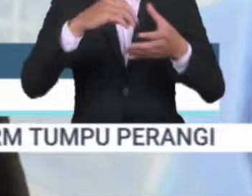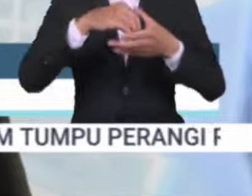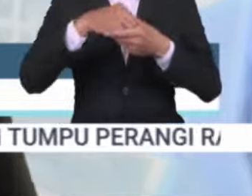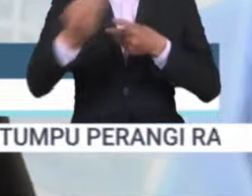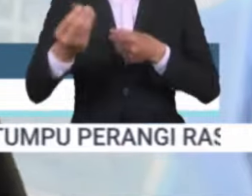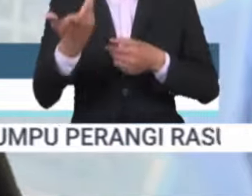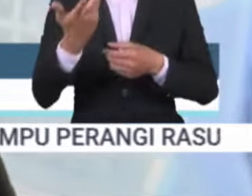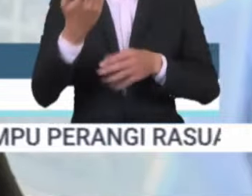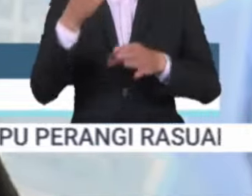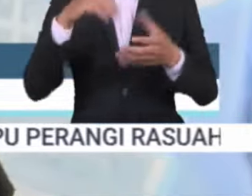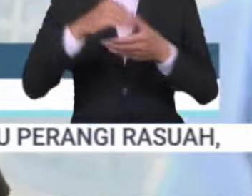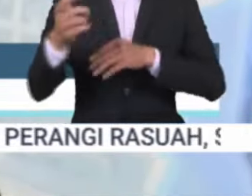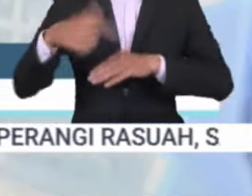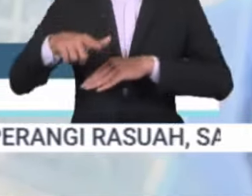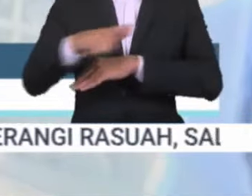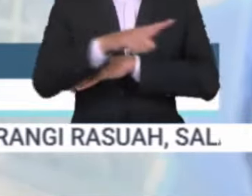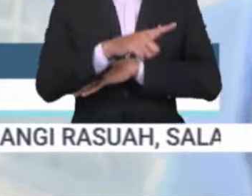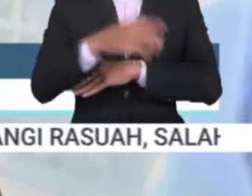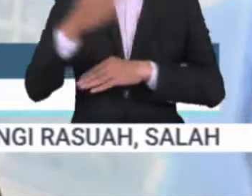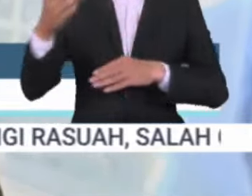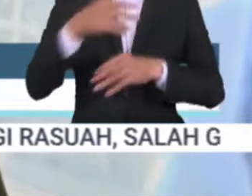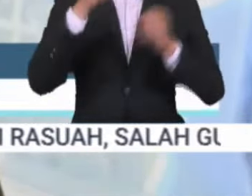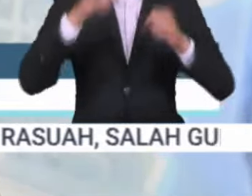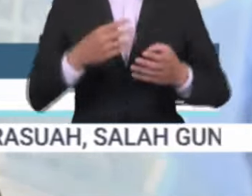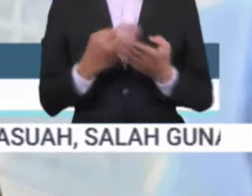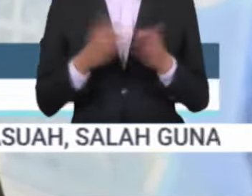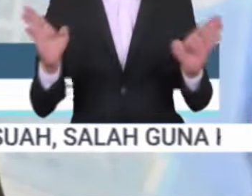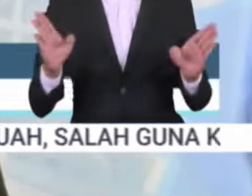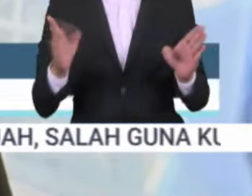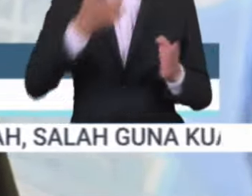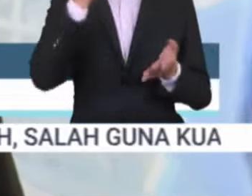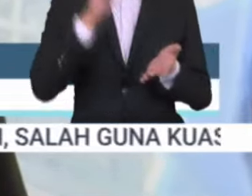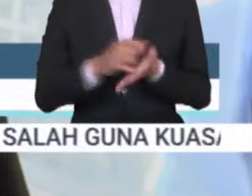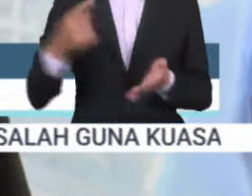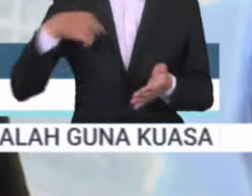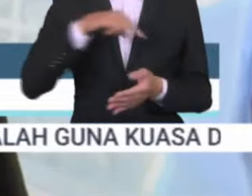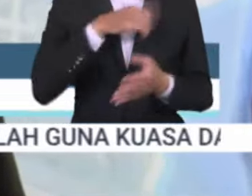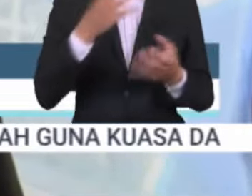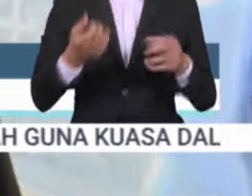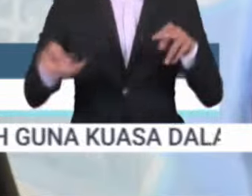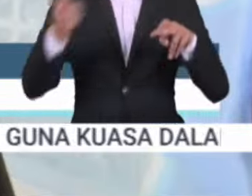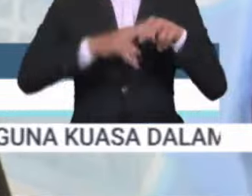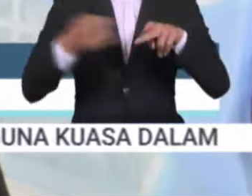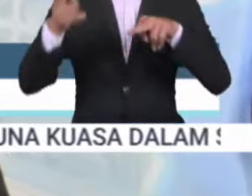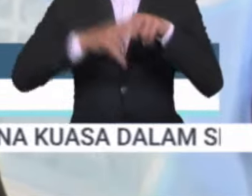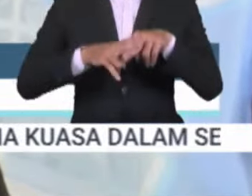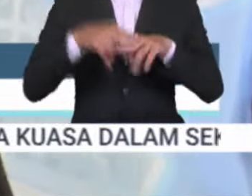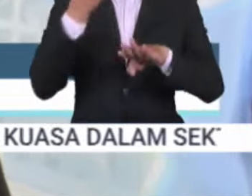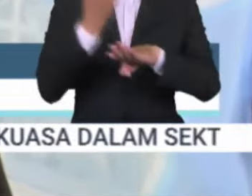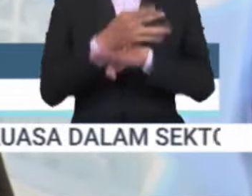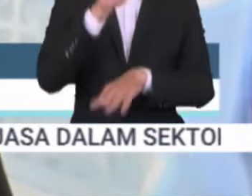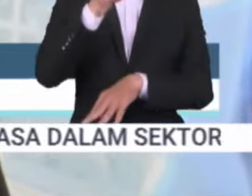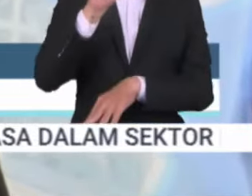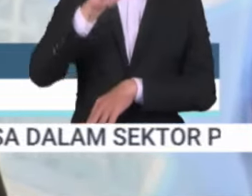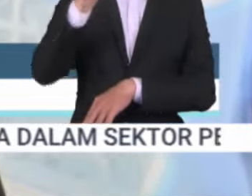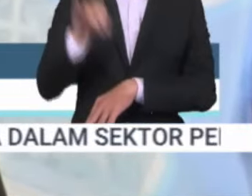laut, jadi ikan dalam tu dia boleh datang keluar juga. Jadi kita nak memperbanyakkan ikan lagi dalam kawasan-kawasan tersebut.